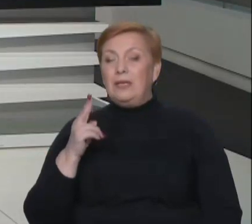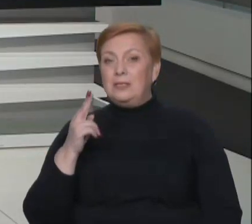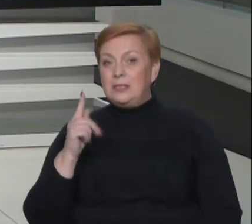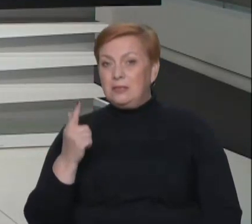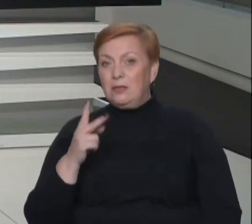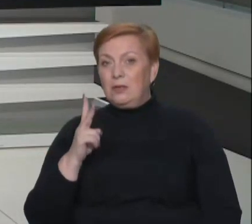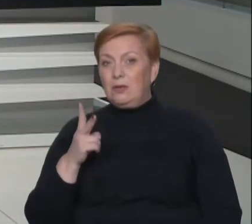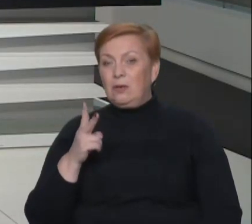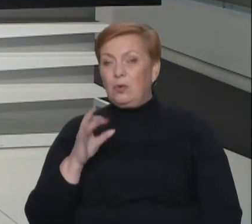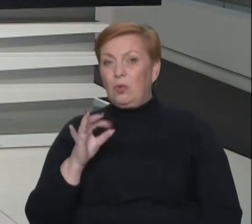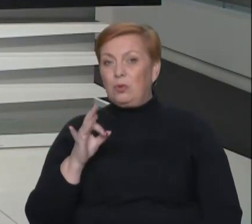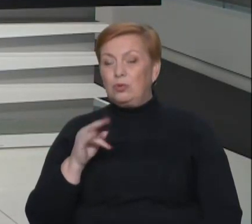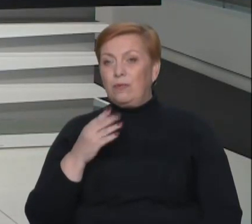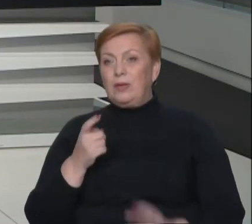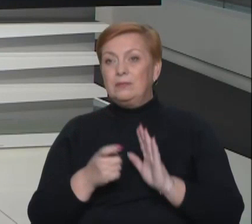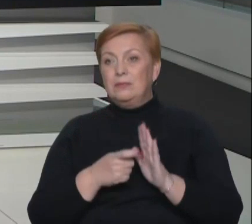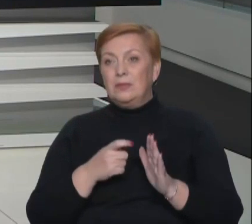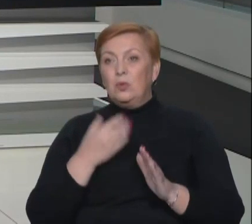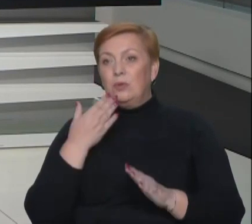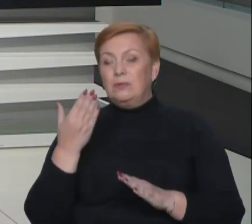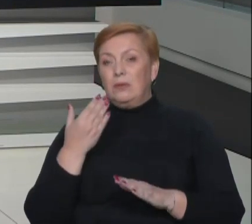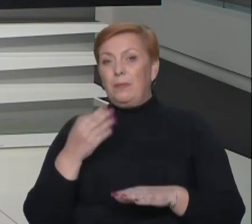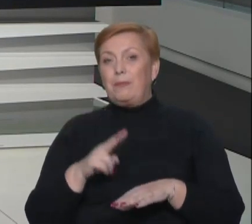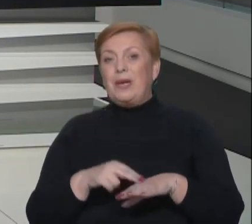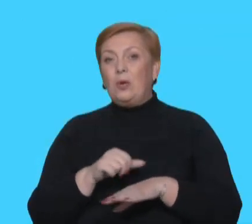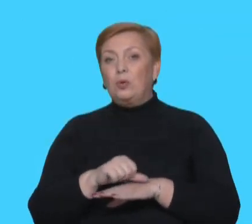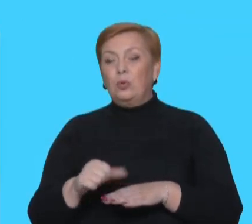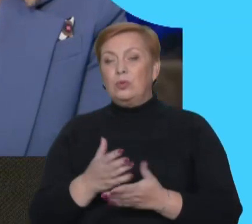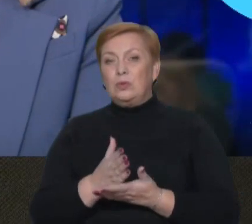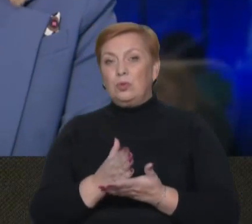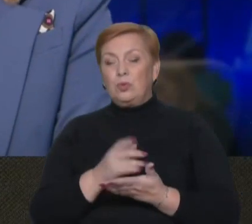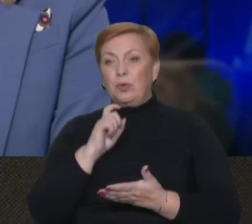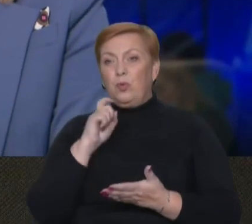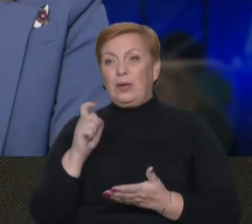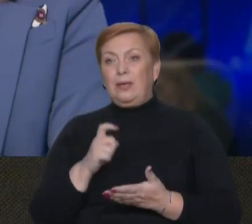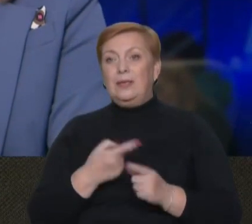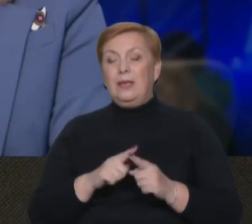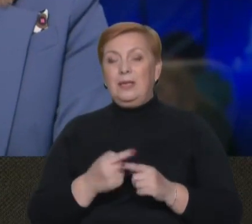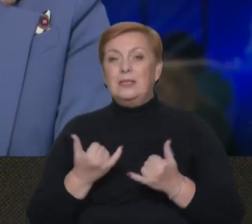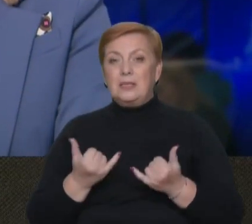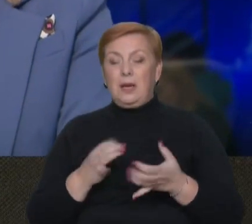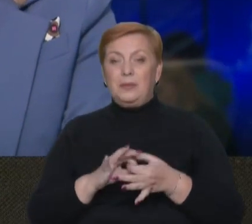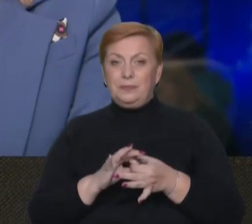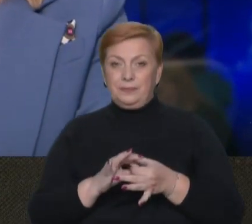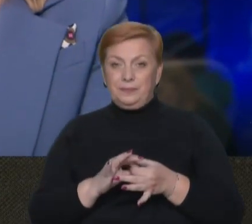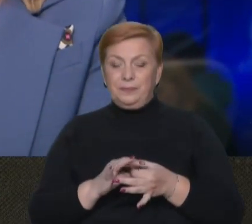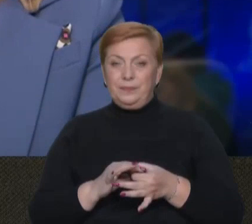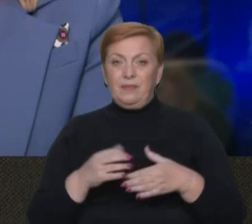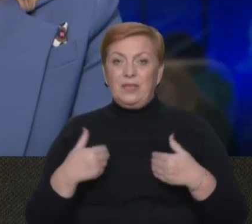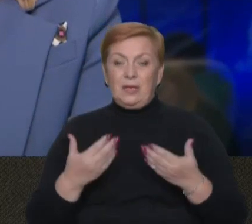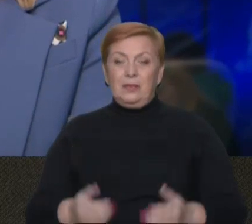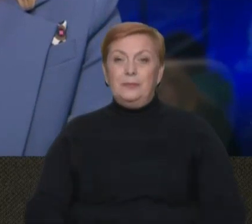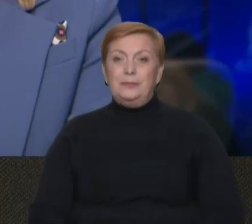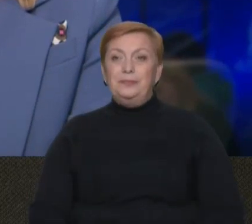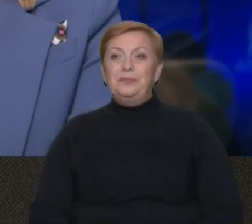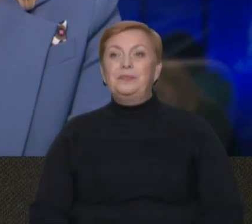дізнаємося у речника Державної прикордонної служби України Андрія Демченко він вже з нами наживо Пане Андрію Мої вітання Вам